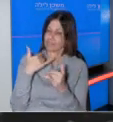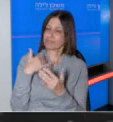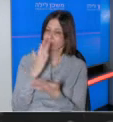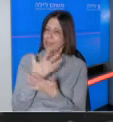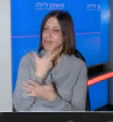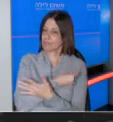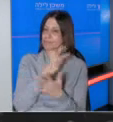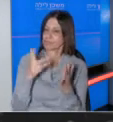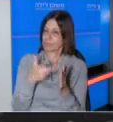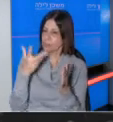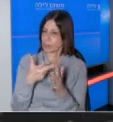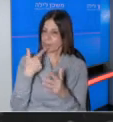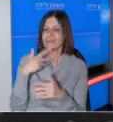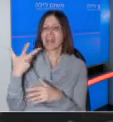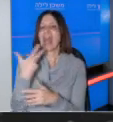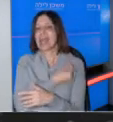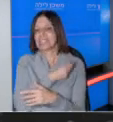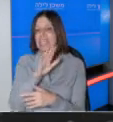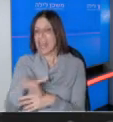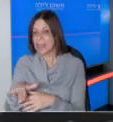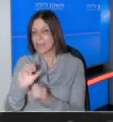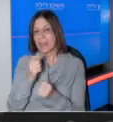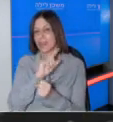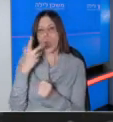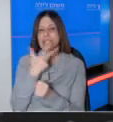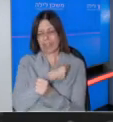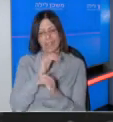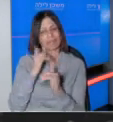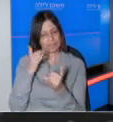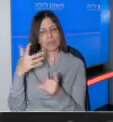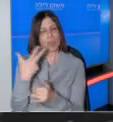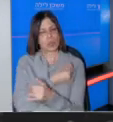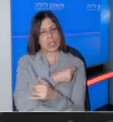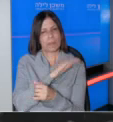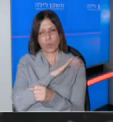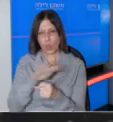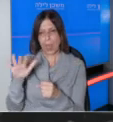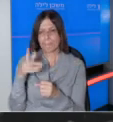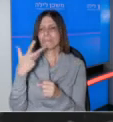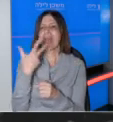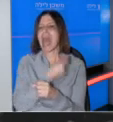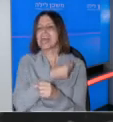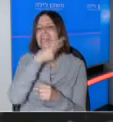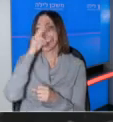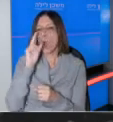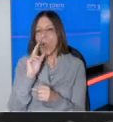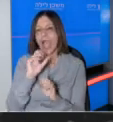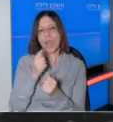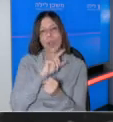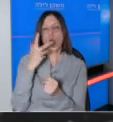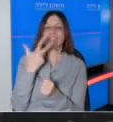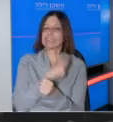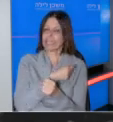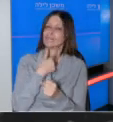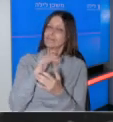חיסונים. לחסן את הילדים אם לא חיסנת אותם. מחוסנים כולם. לחסן את ההורים אם לא חיסנת